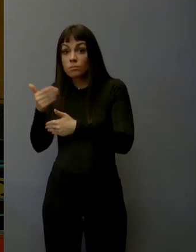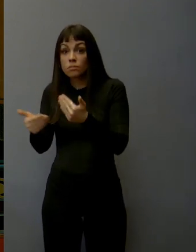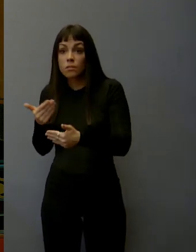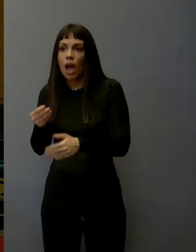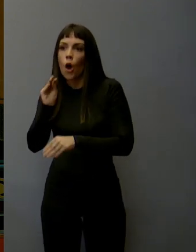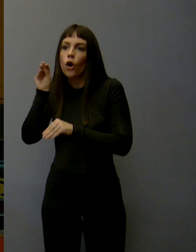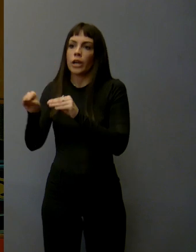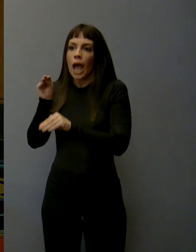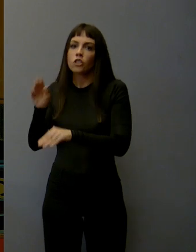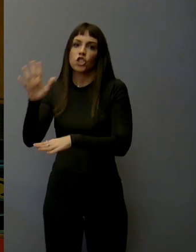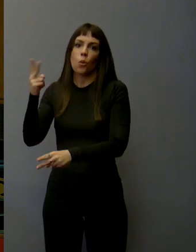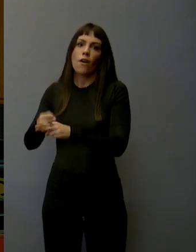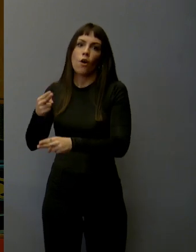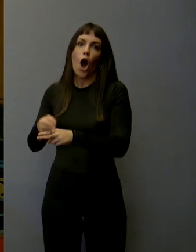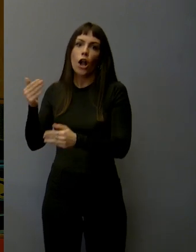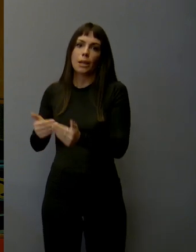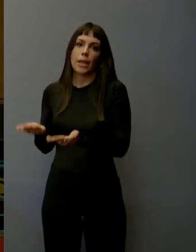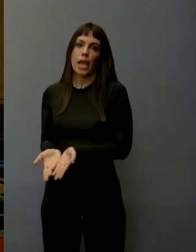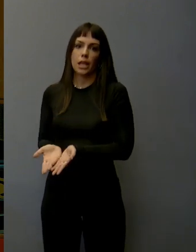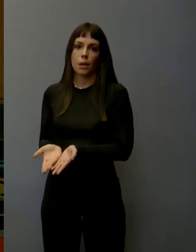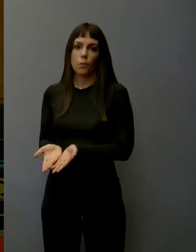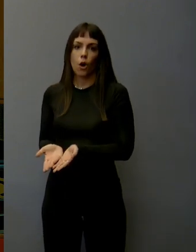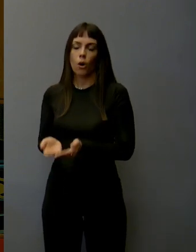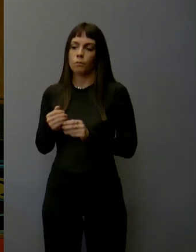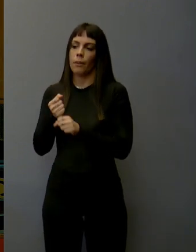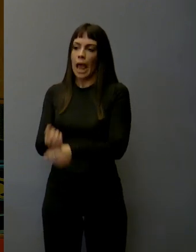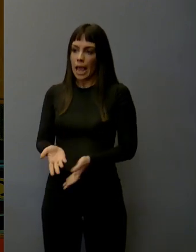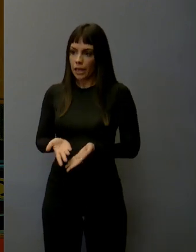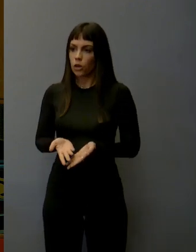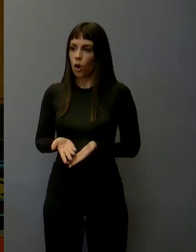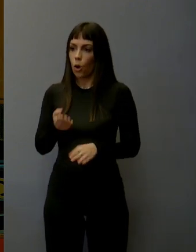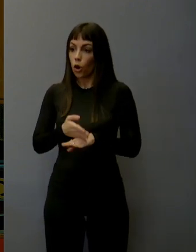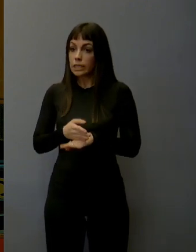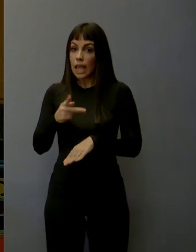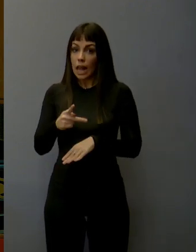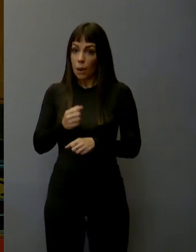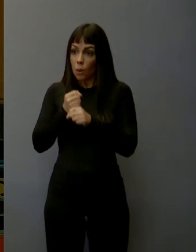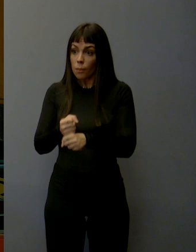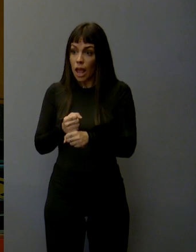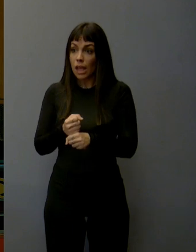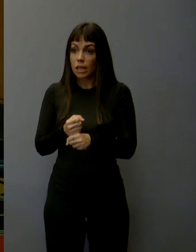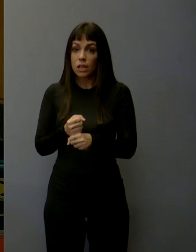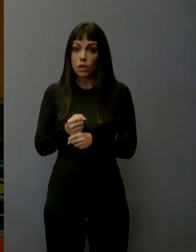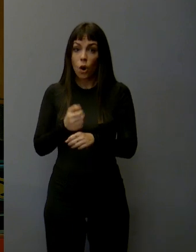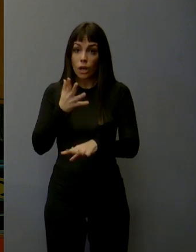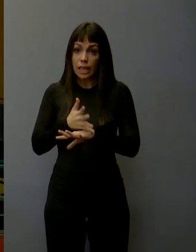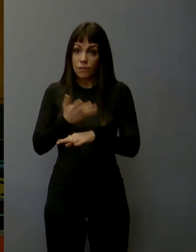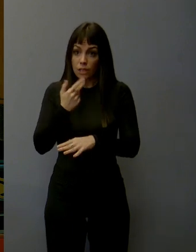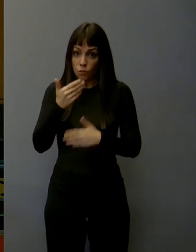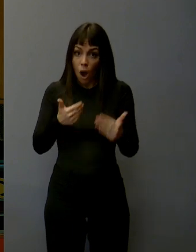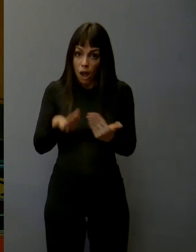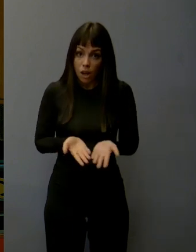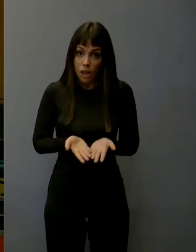minimo avevi 5 volte prego prego prego consigliere Cavour riprenda i suoi interventi prego